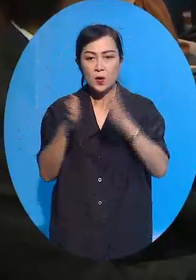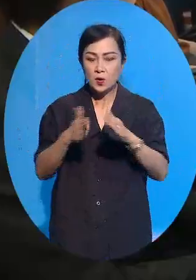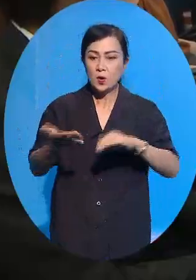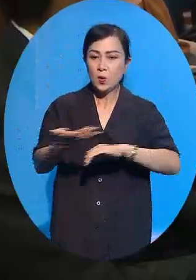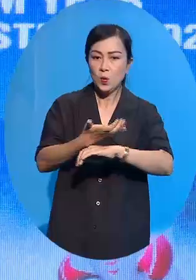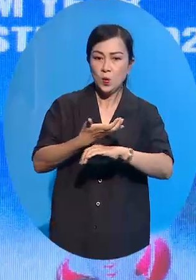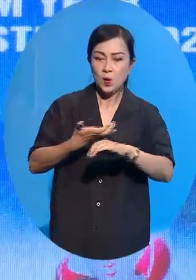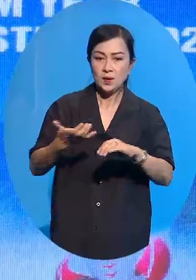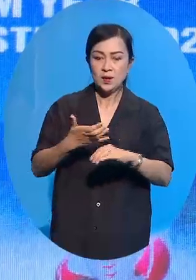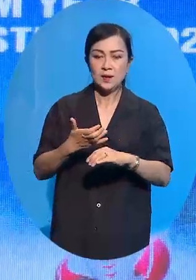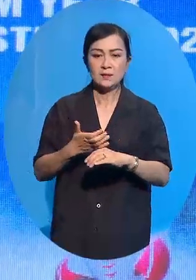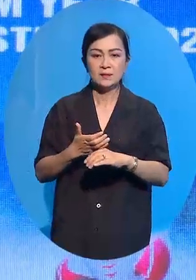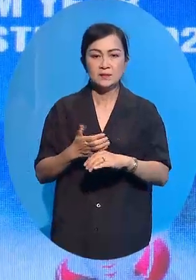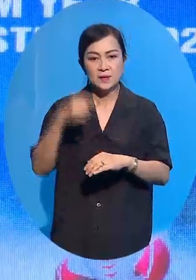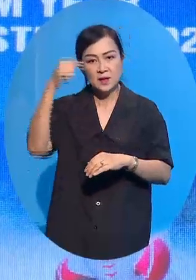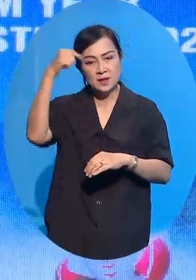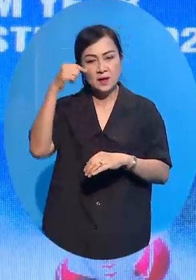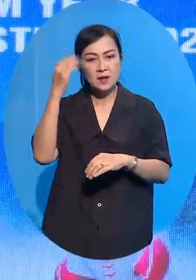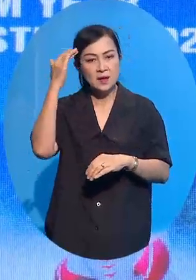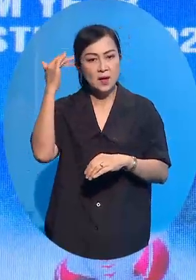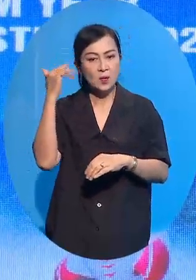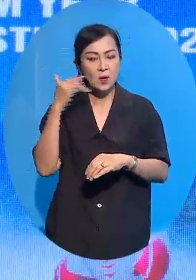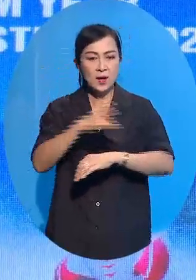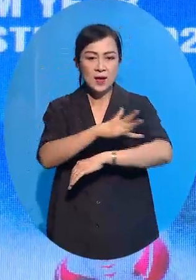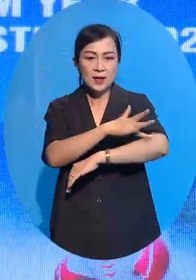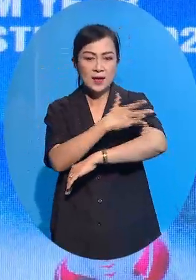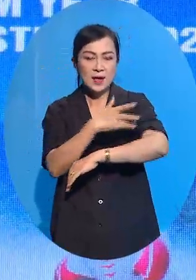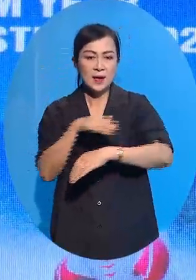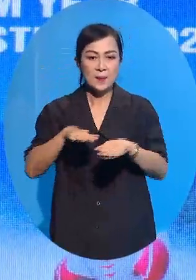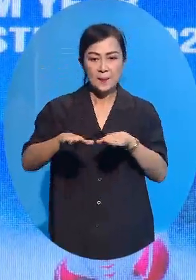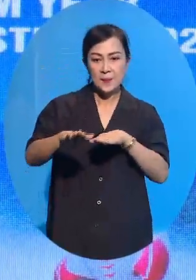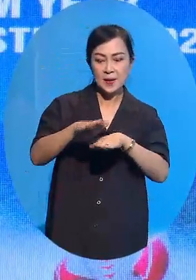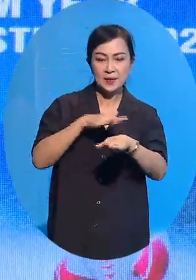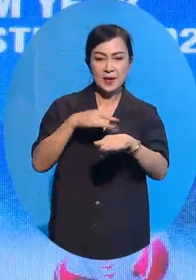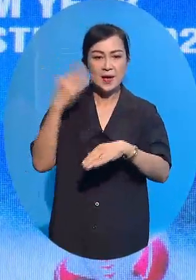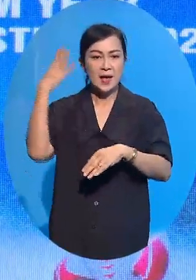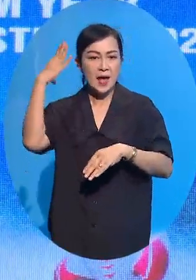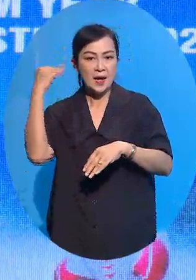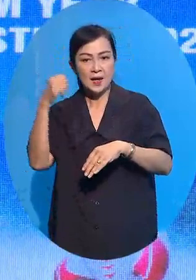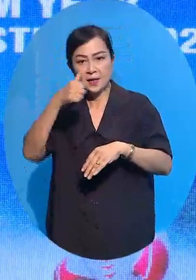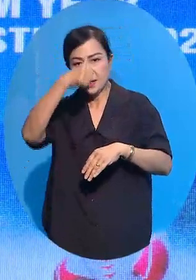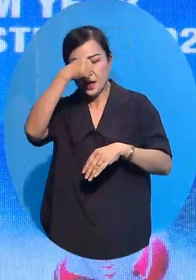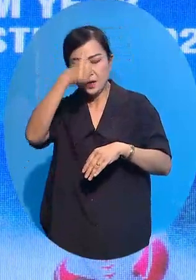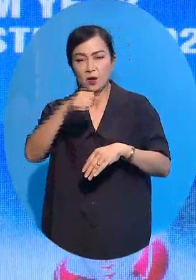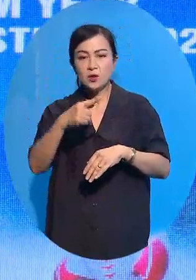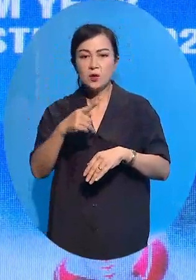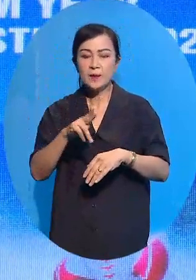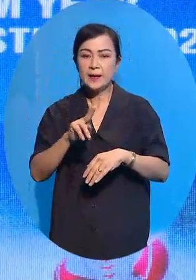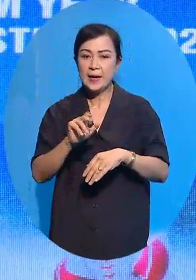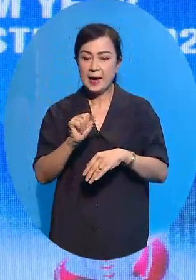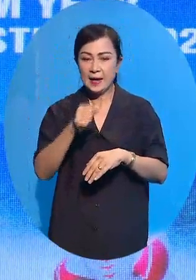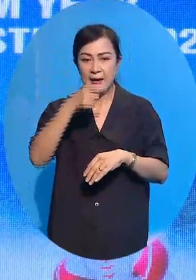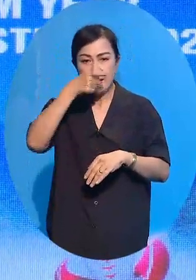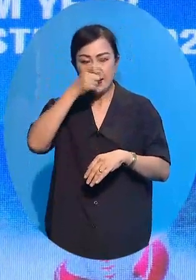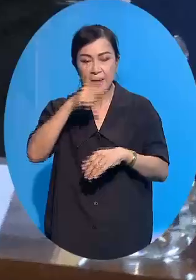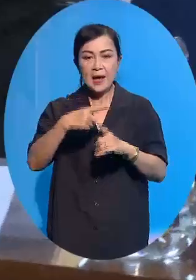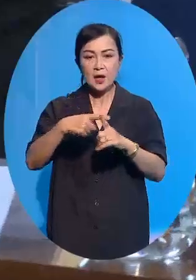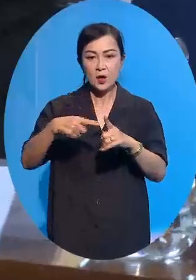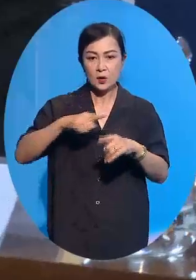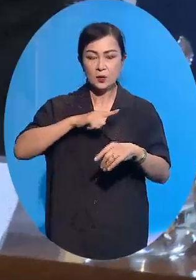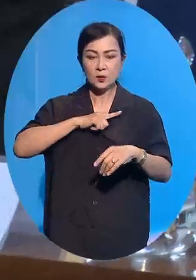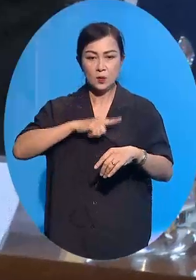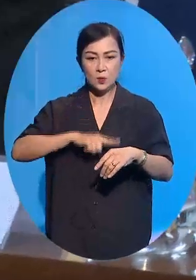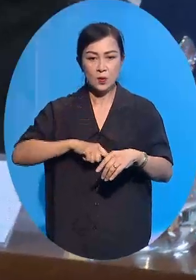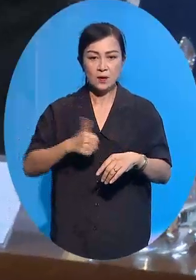gia, vùng lãnh thổ như Nhật Bản, Hàn Quốc, Thái Lan, Malaysia, Hà Lan, Ấn Độ, Slovakia, Nga, Đài Loan, Trung